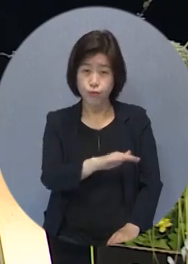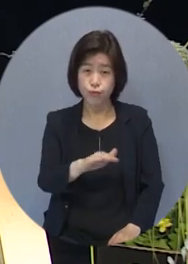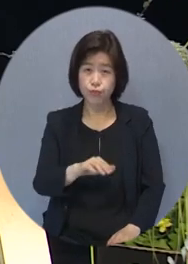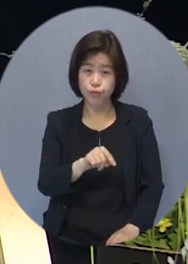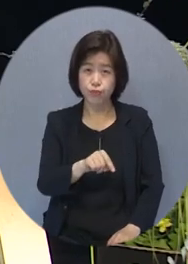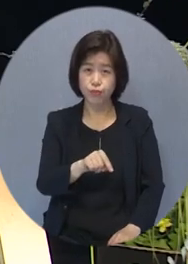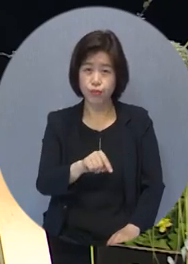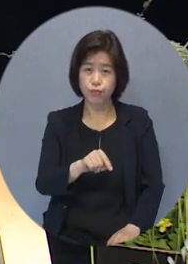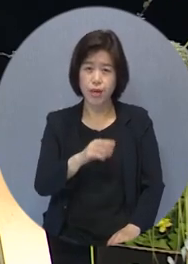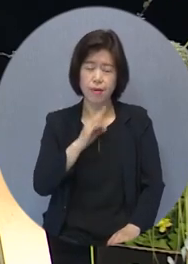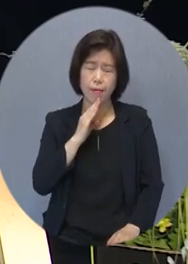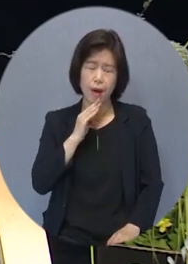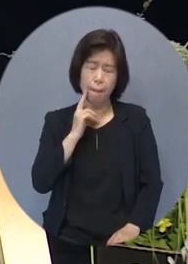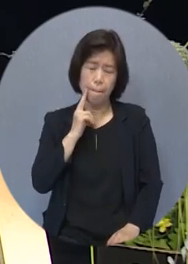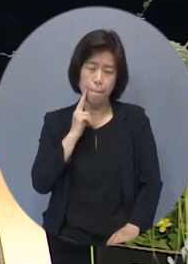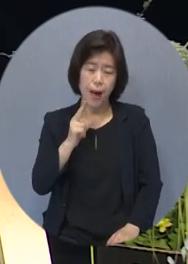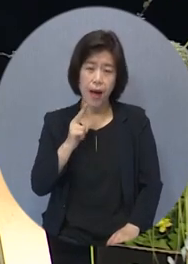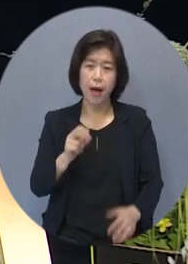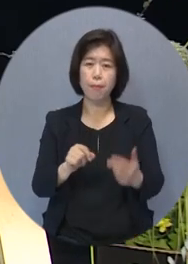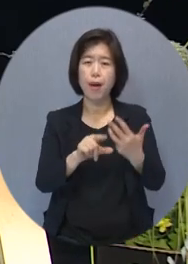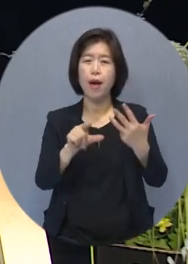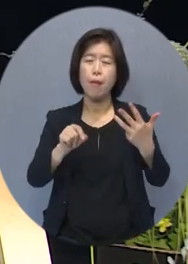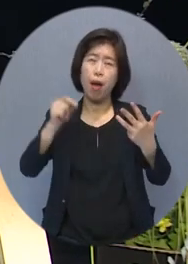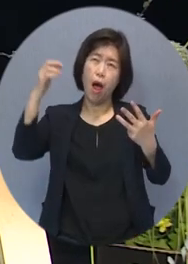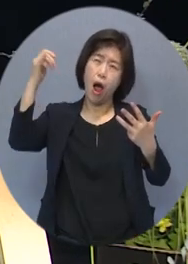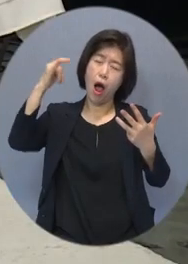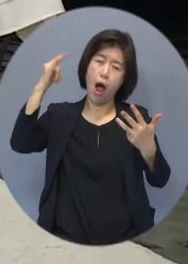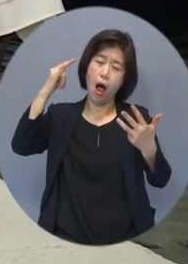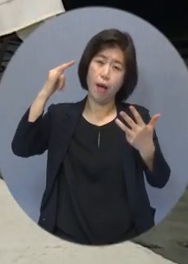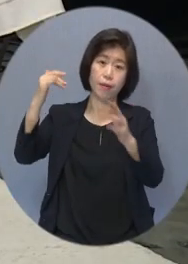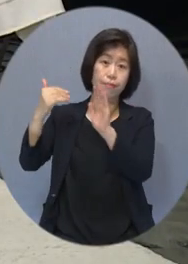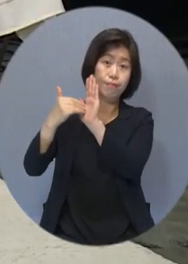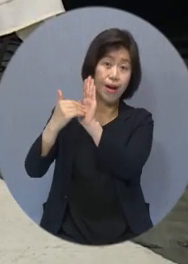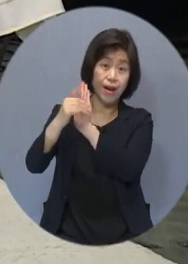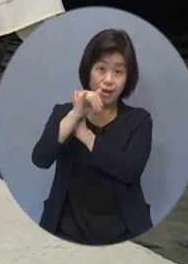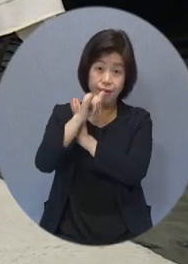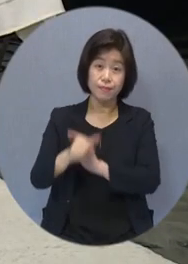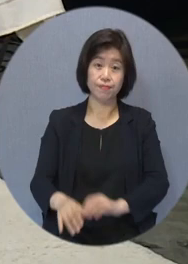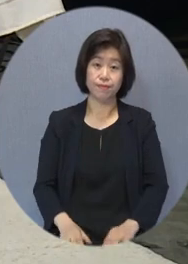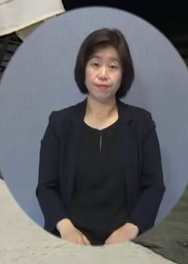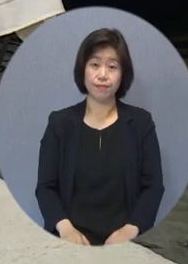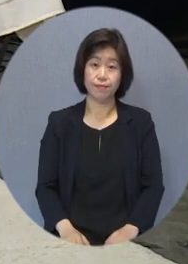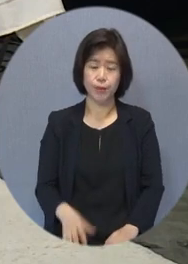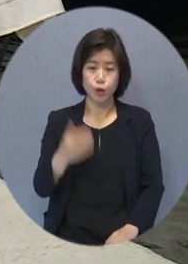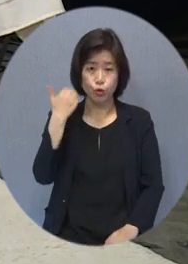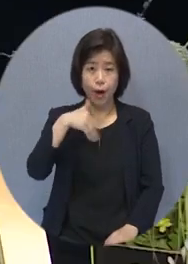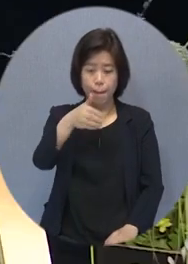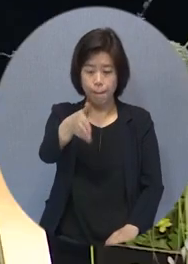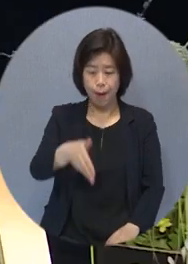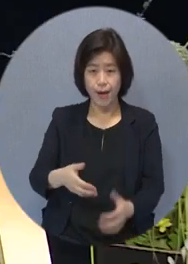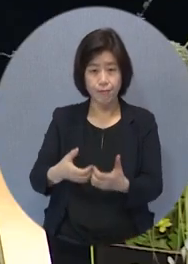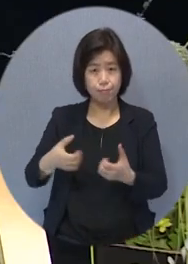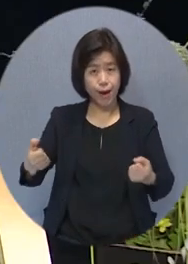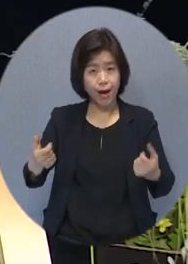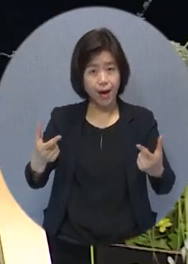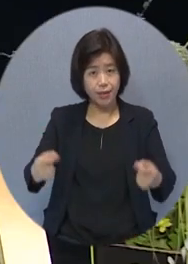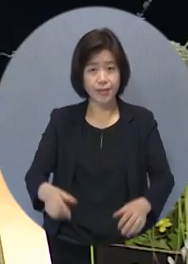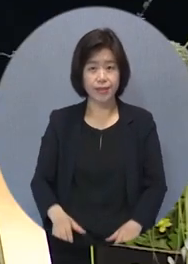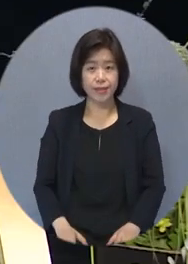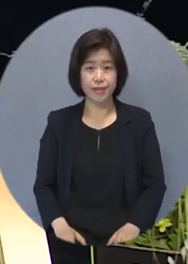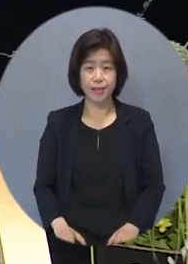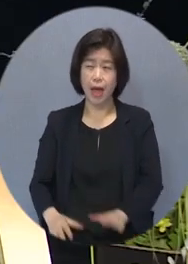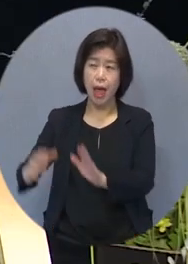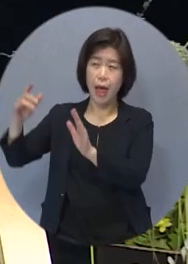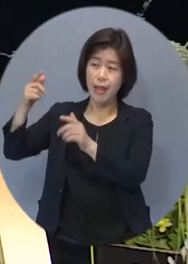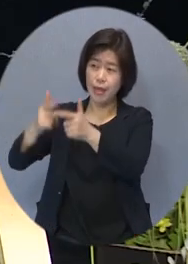8월 땡볕도 침범하지 못합니다. 누가 선이라도 그어놓은 것처럼 그늘과 볕이 팽팽히